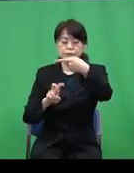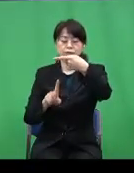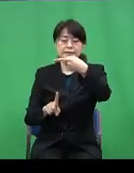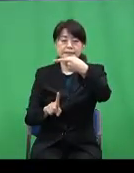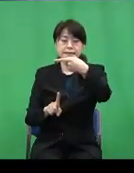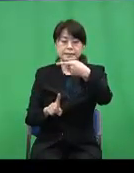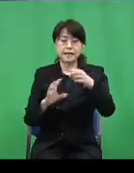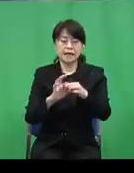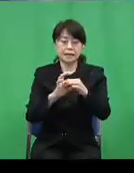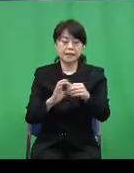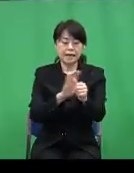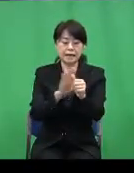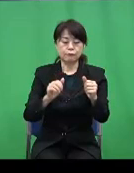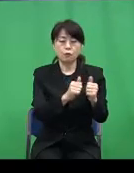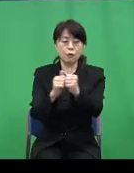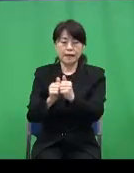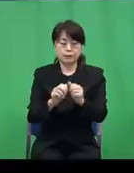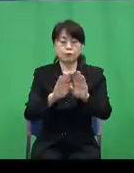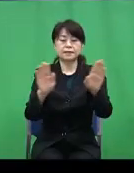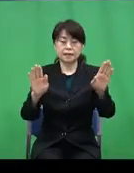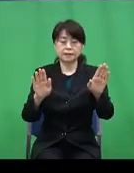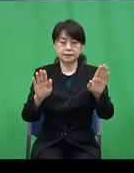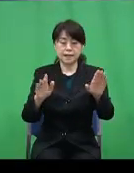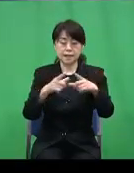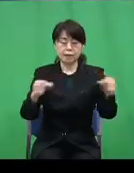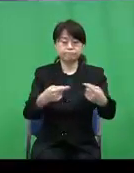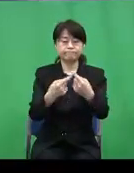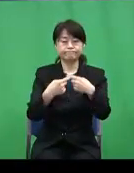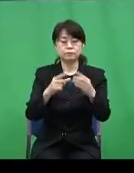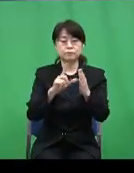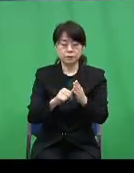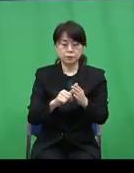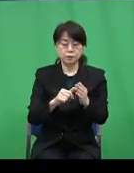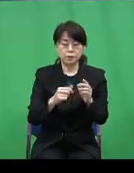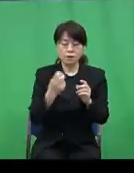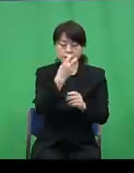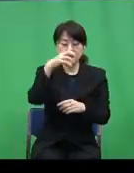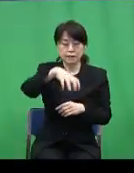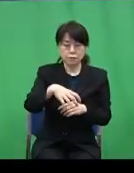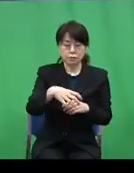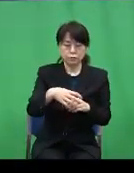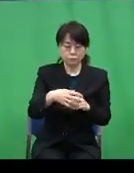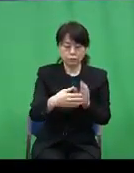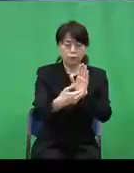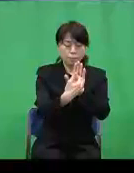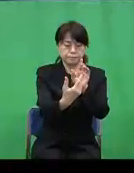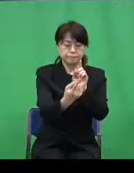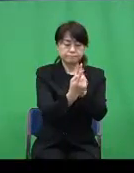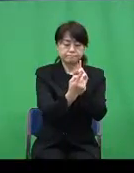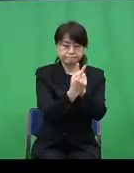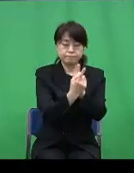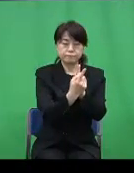ね、関係閣僚会議を開催して入国時の検査所における水際対策の徹底と